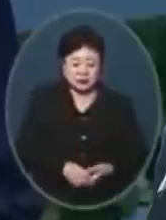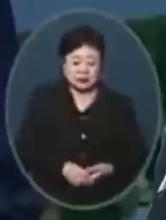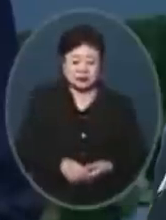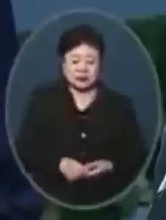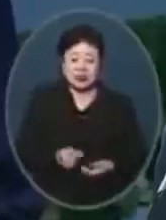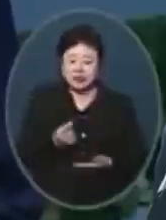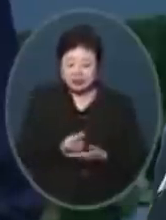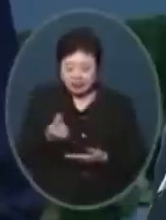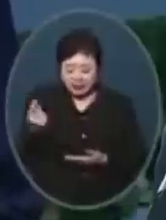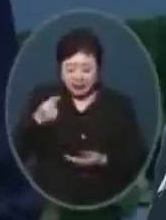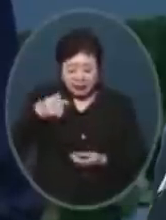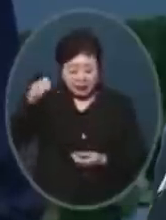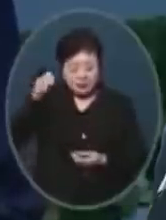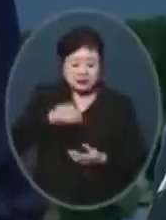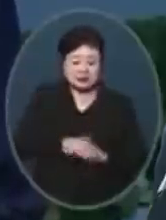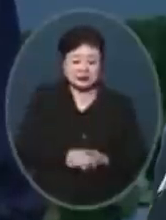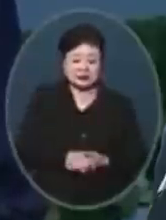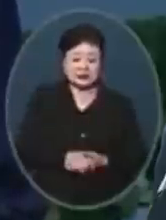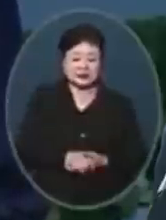떠나가라고 했습니다.